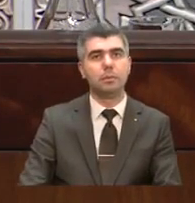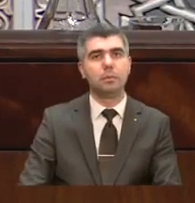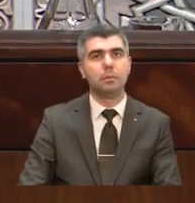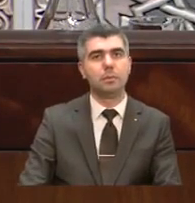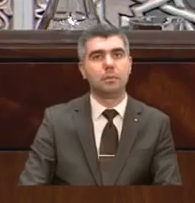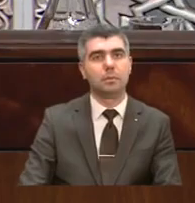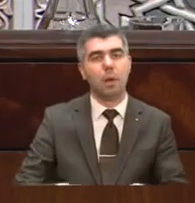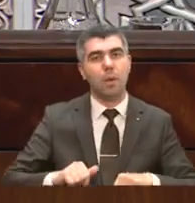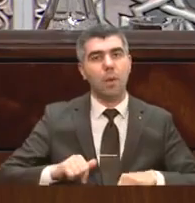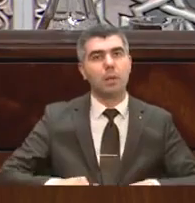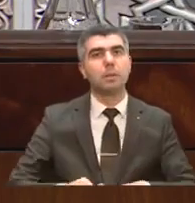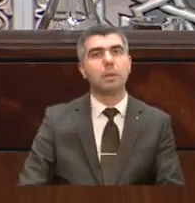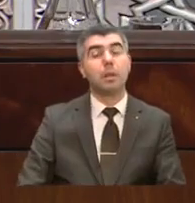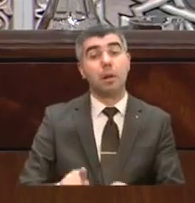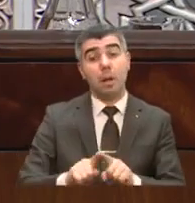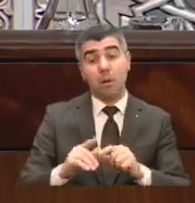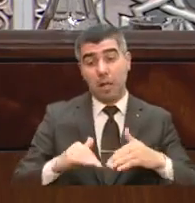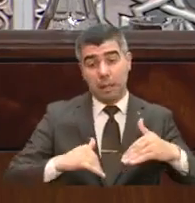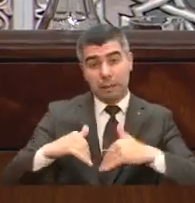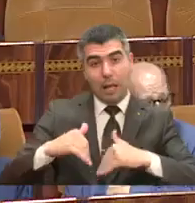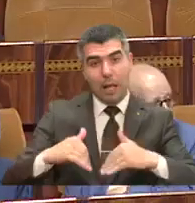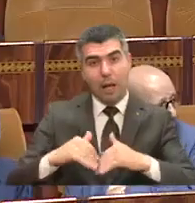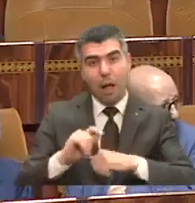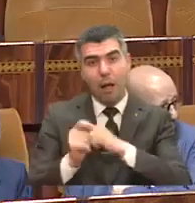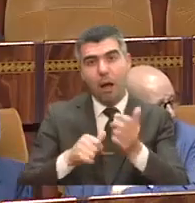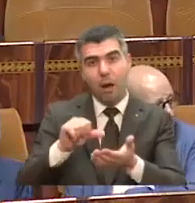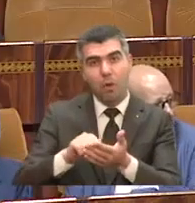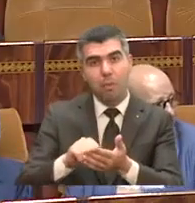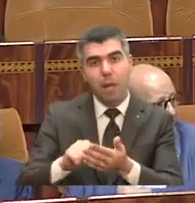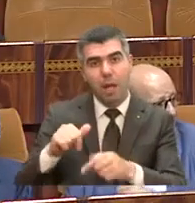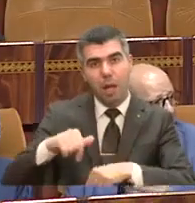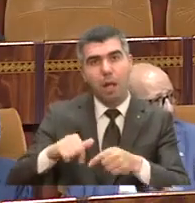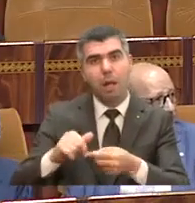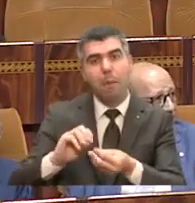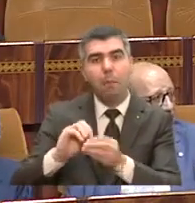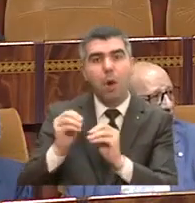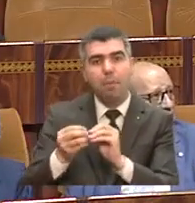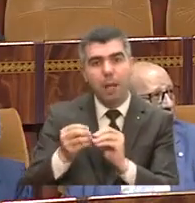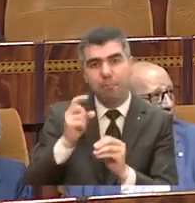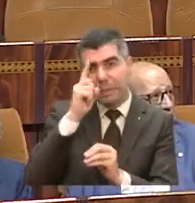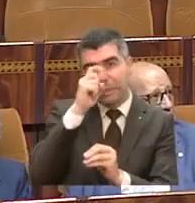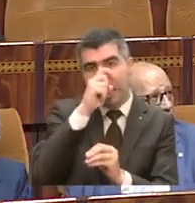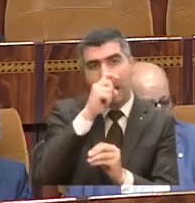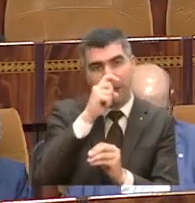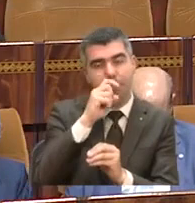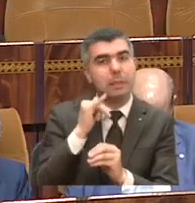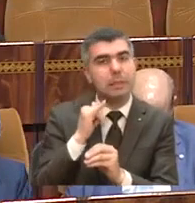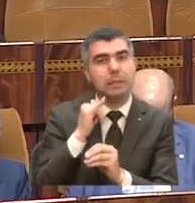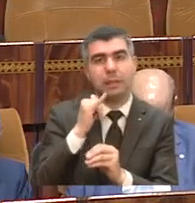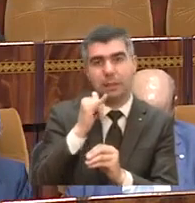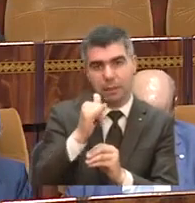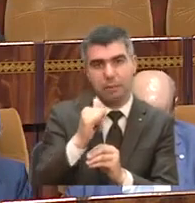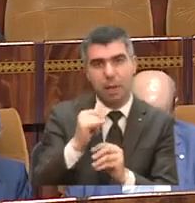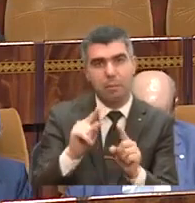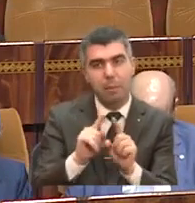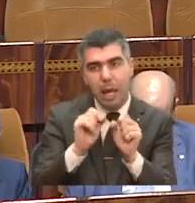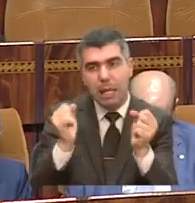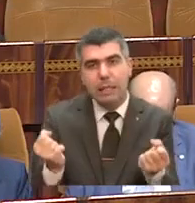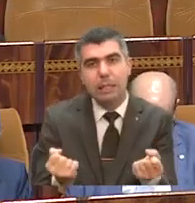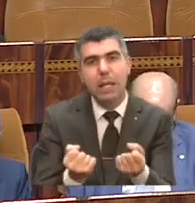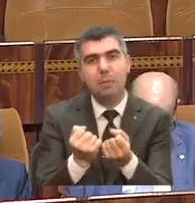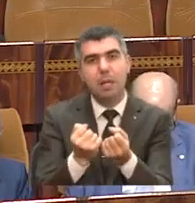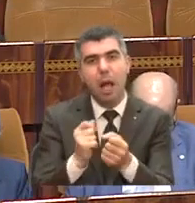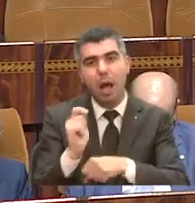السيد الوزير، إن الشبكة الطرقية بالعالم القروي لا زالت تشكل قلقاً عميقاً للساكنة وتحول دون تحقيق التنمية القروية